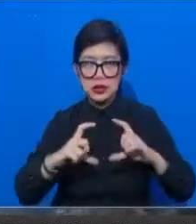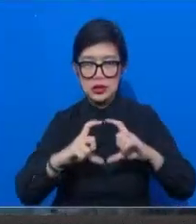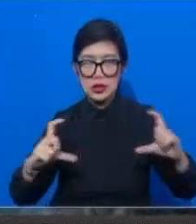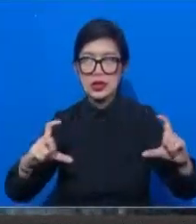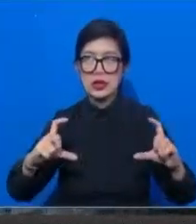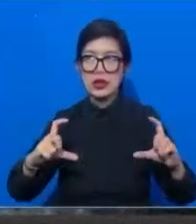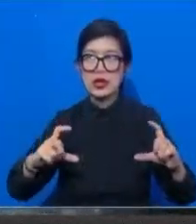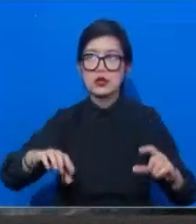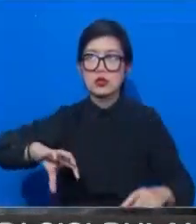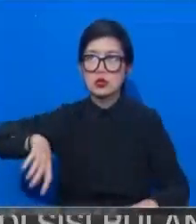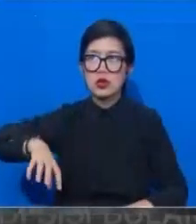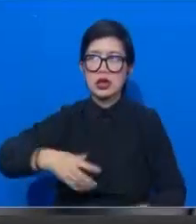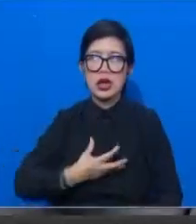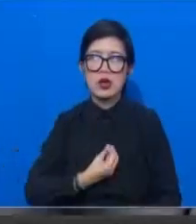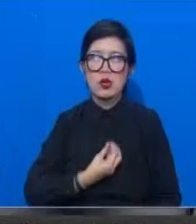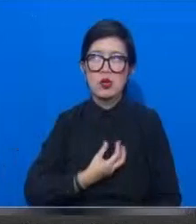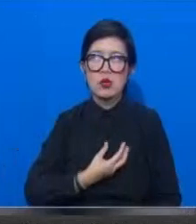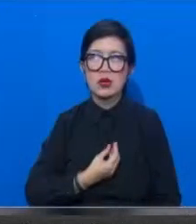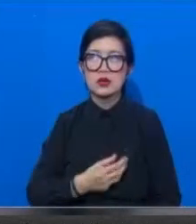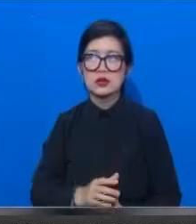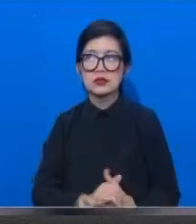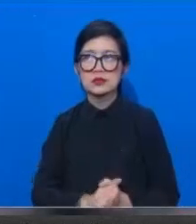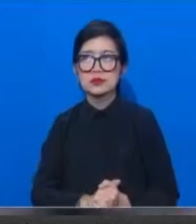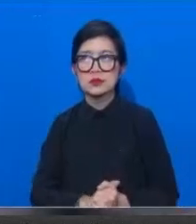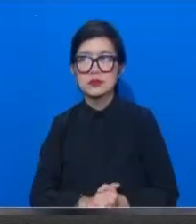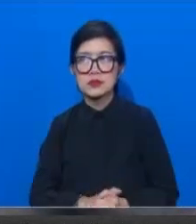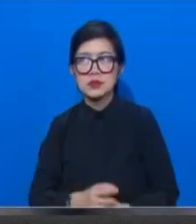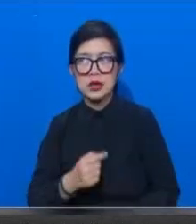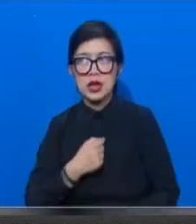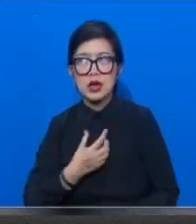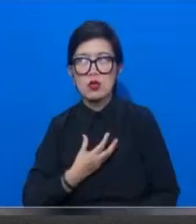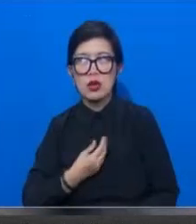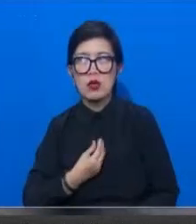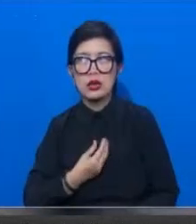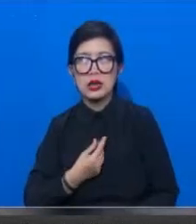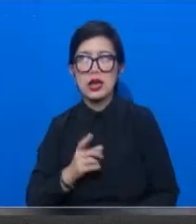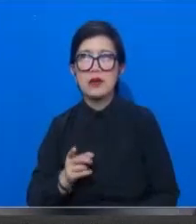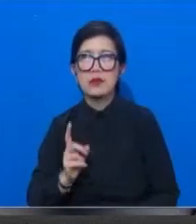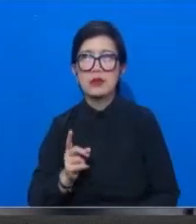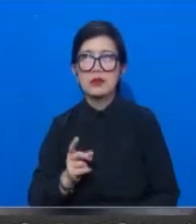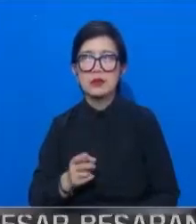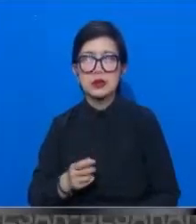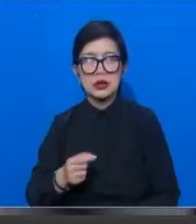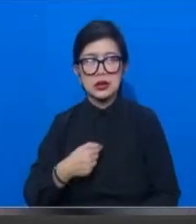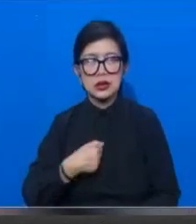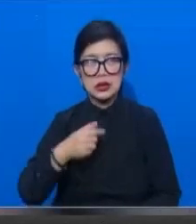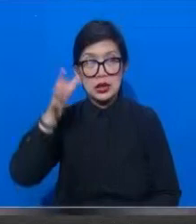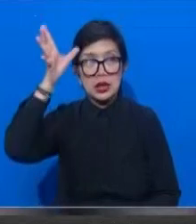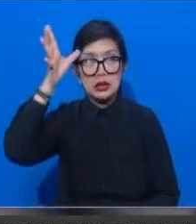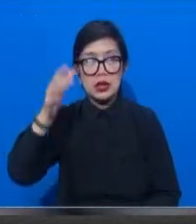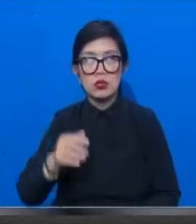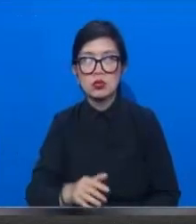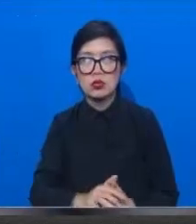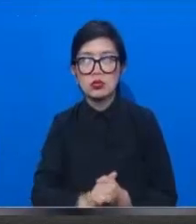membuatnya was-was. Ada kekhawatiran sih, Mas. Ya karena kita nggak tahu yang penjualnya